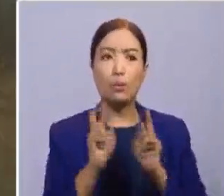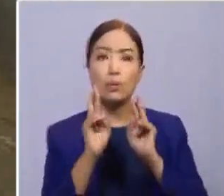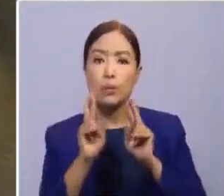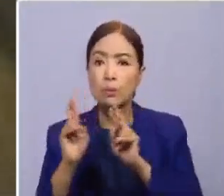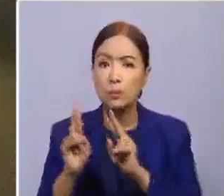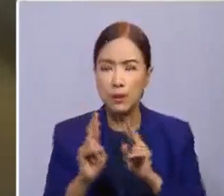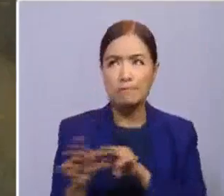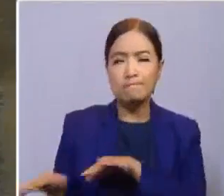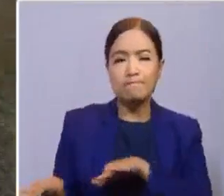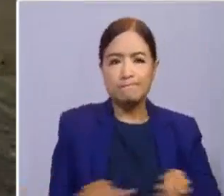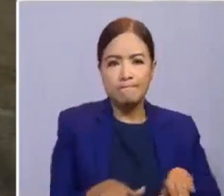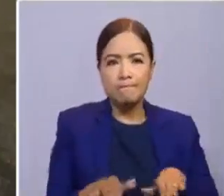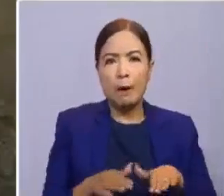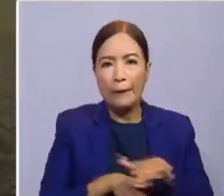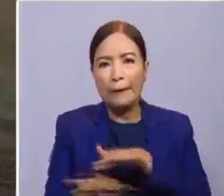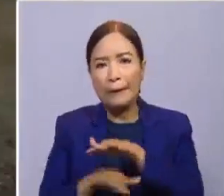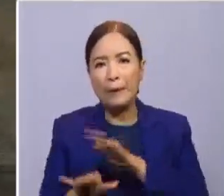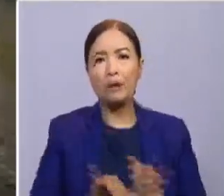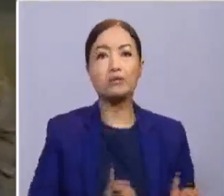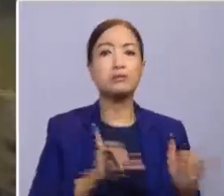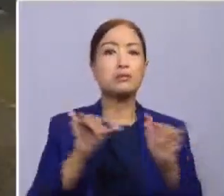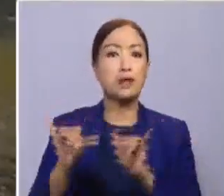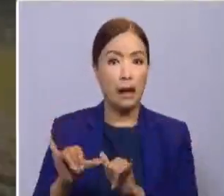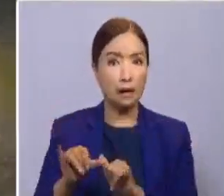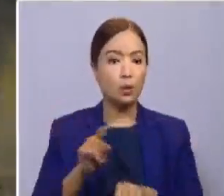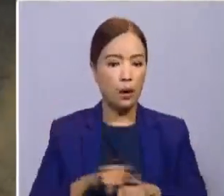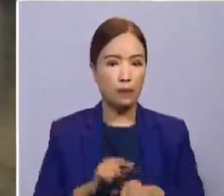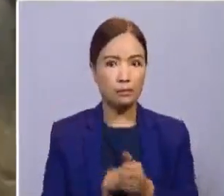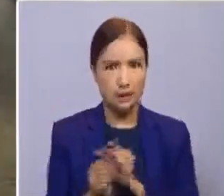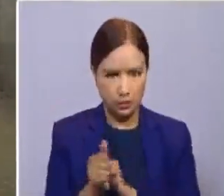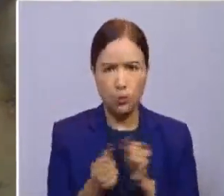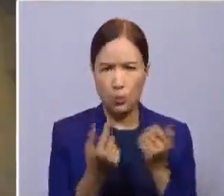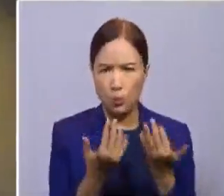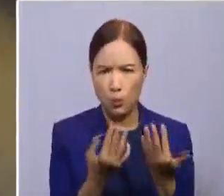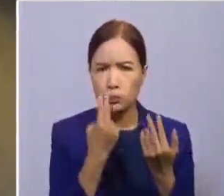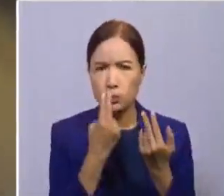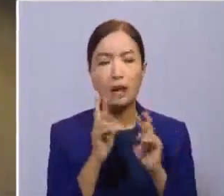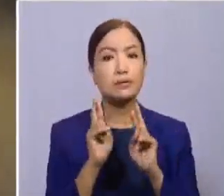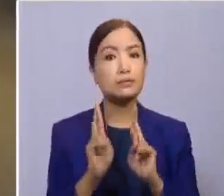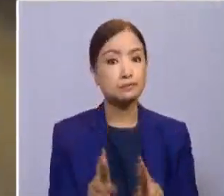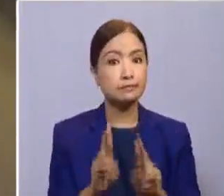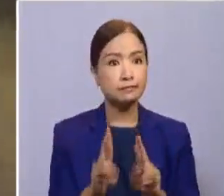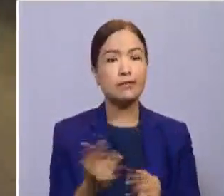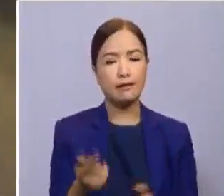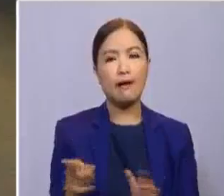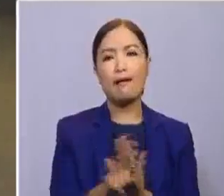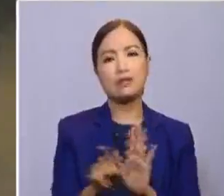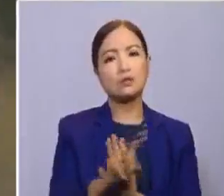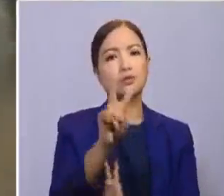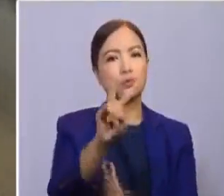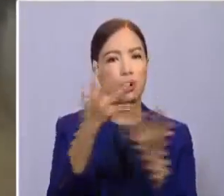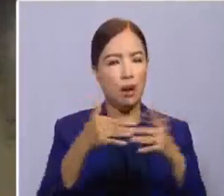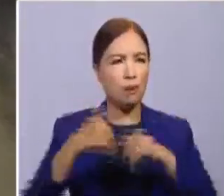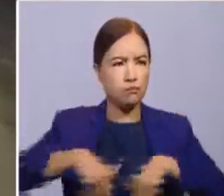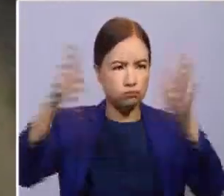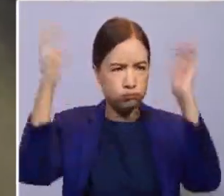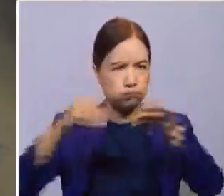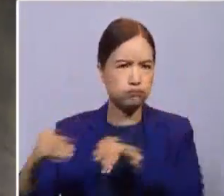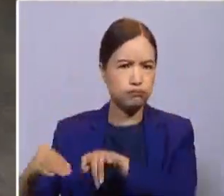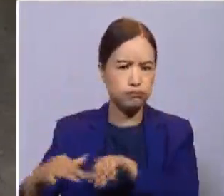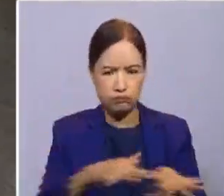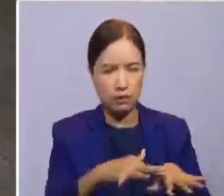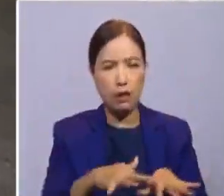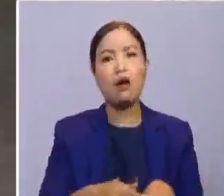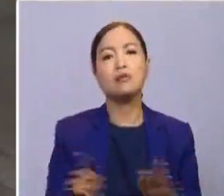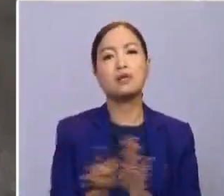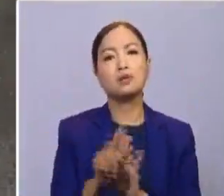ระวังแล้วก็เตรียมอพยพกันได้อย่างทันท่วงทีด้วยและนี่น่าจะเป็นครั้งที่2ที่เกิดเหตุน้ำป่าไหลหลากรุนแรงแบบนี้นะคะเพราะว่